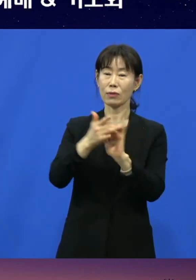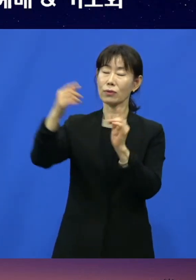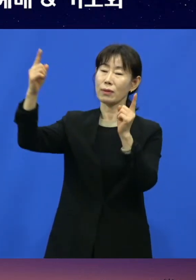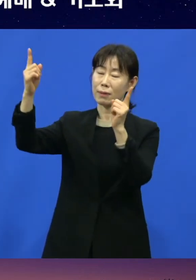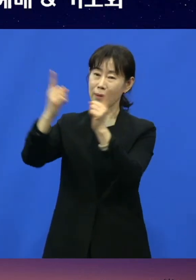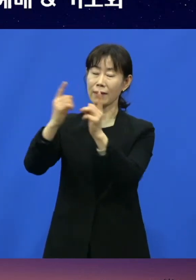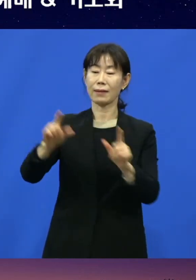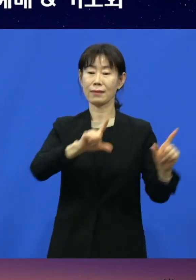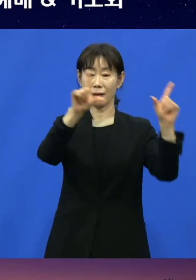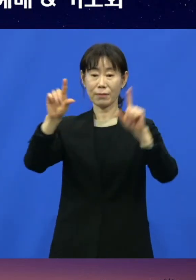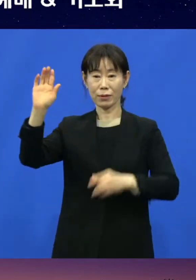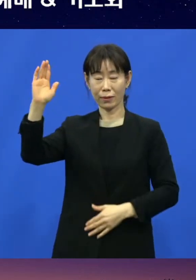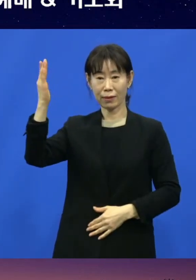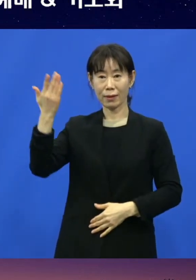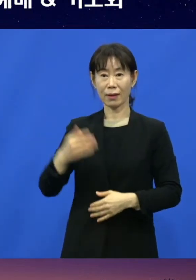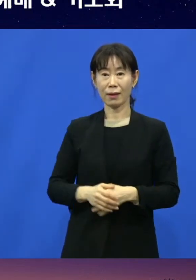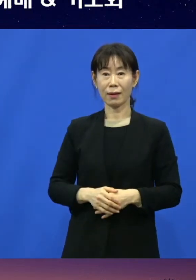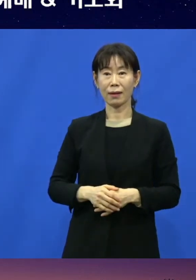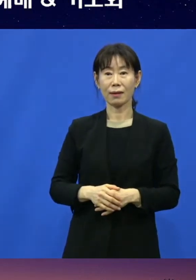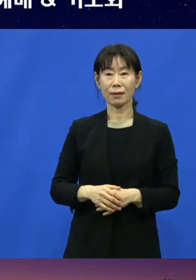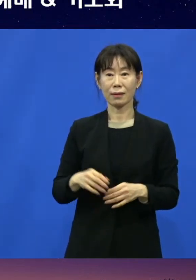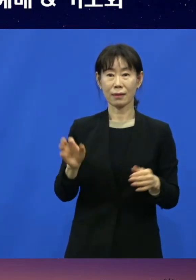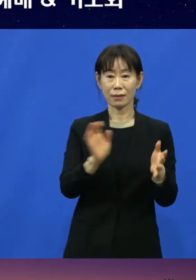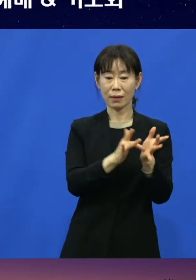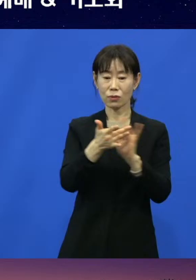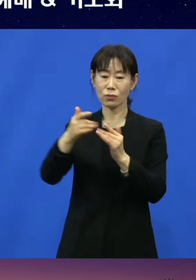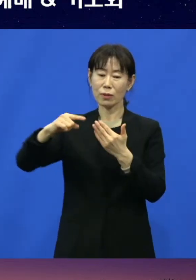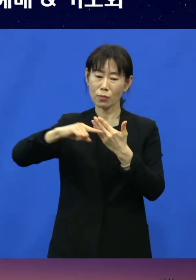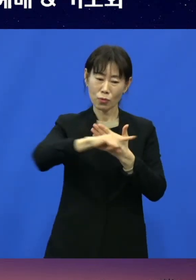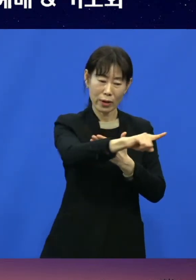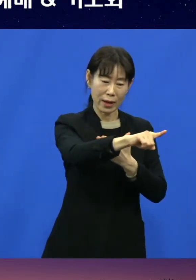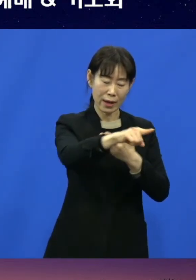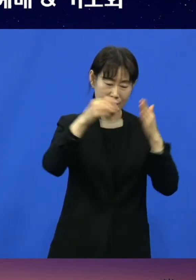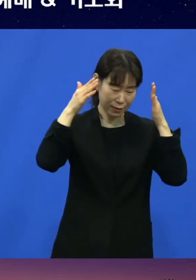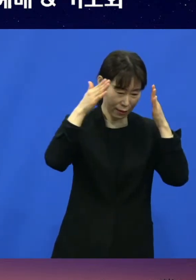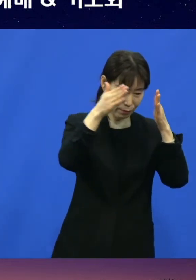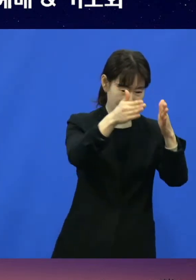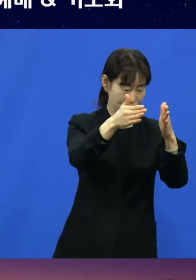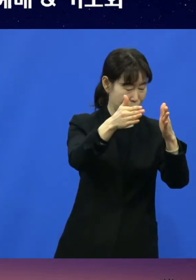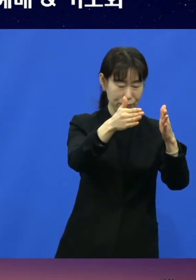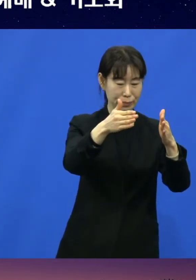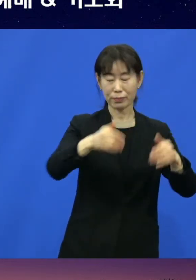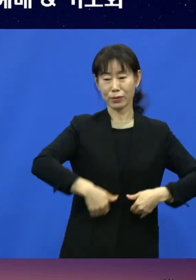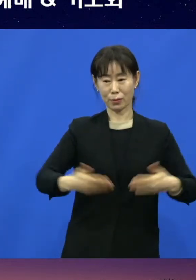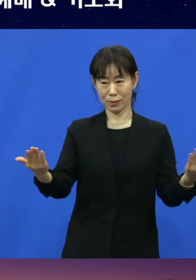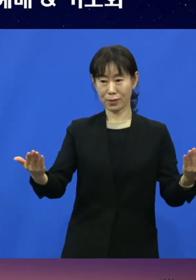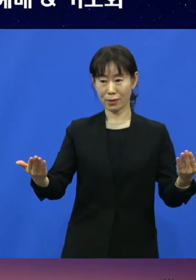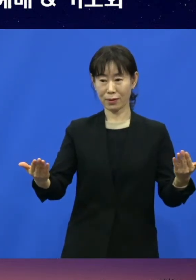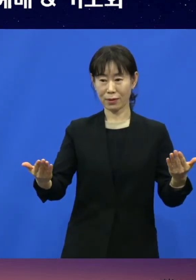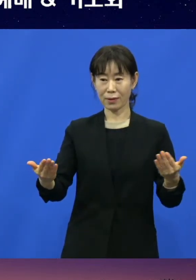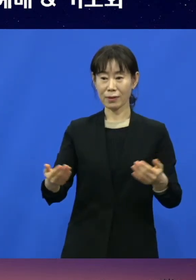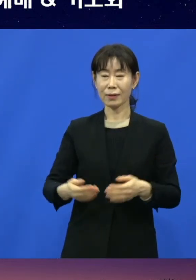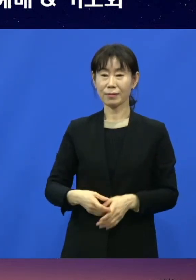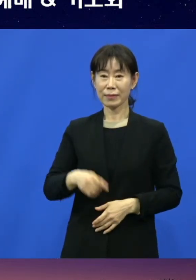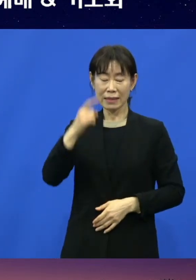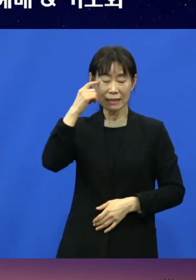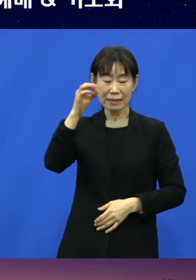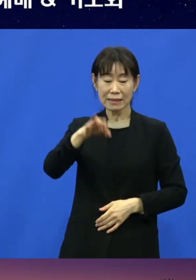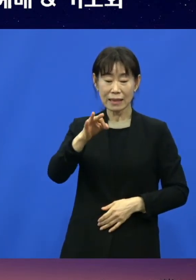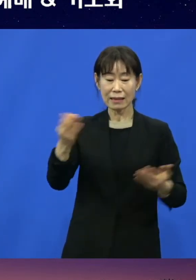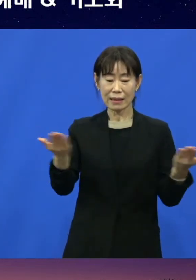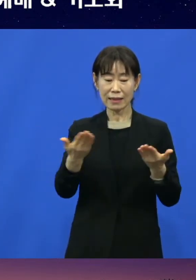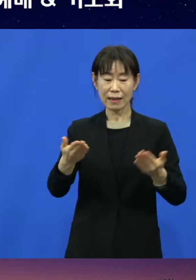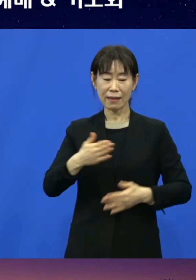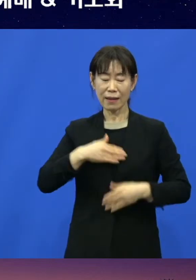아니겠습니까? 이제 다른 상대적 가치에 목을 매지 않아요. 절대적 가치를 발견했기 때문에 시시한 것에 내 마음이